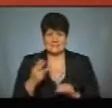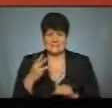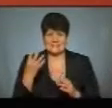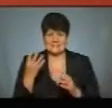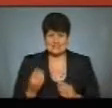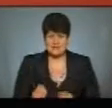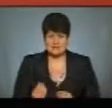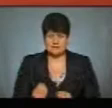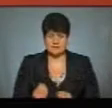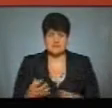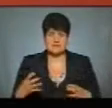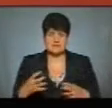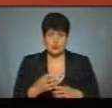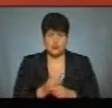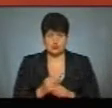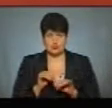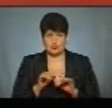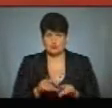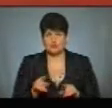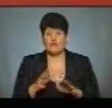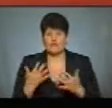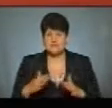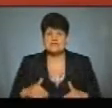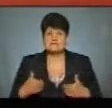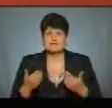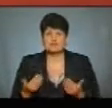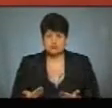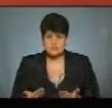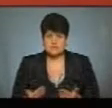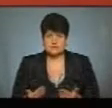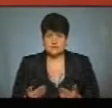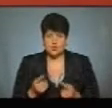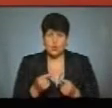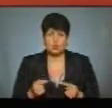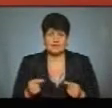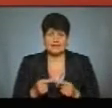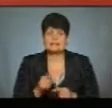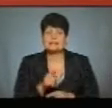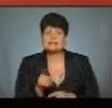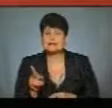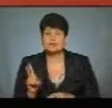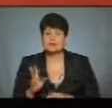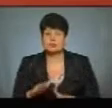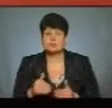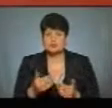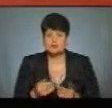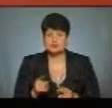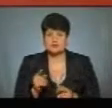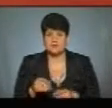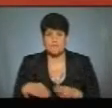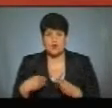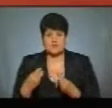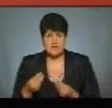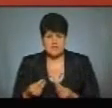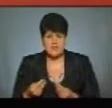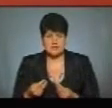процедурою в 30 днів. За скороченою процедурою, і тому вона вже звернулася до конкретних тих, хто будуть подаватися, відповідно, щоб